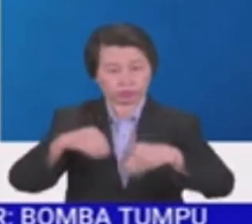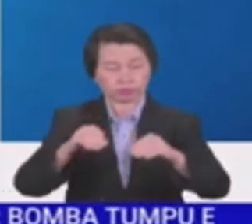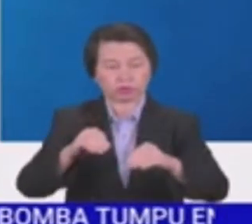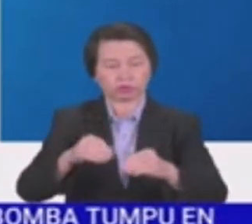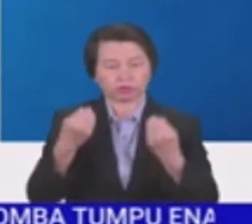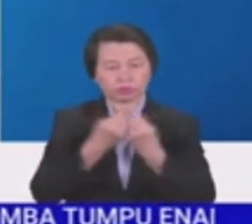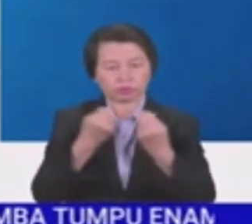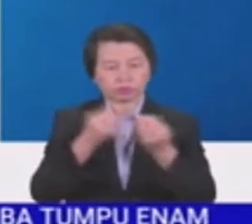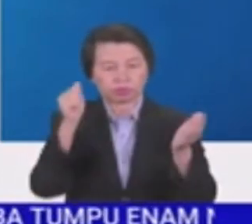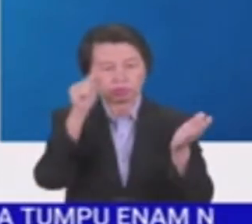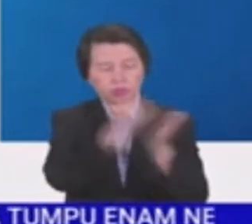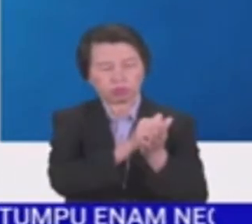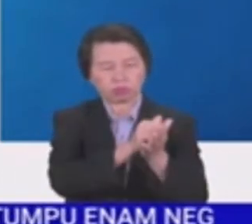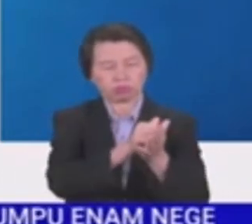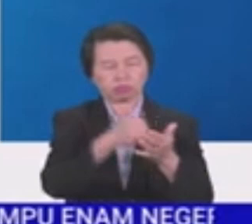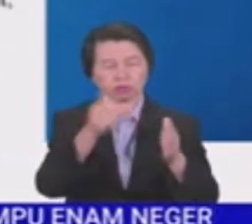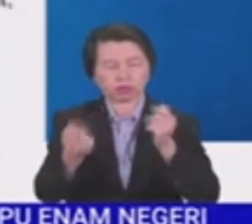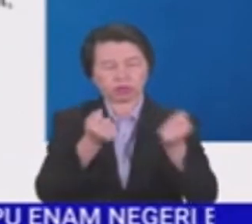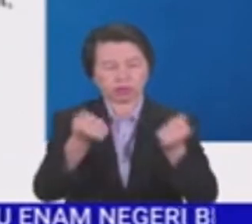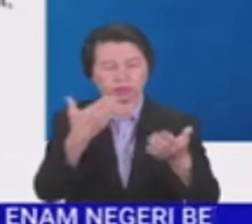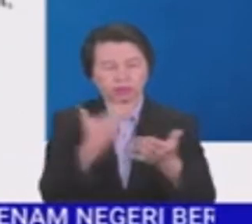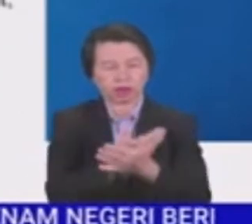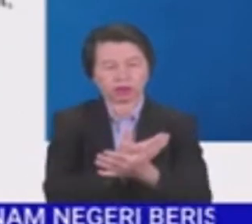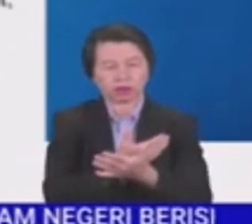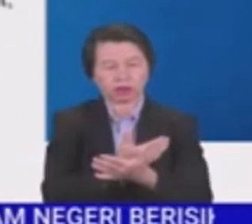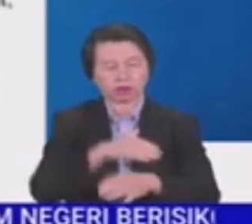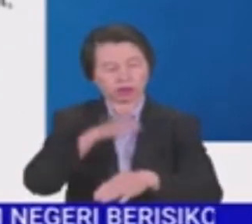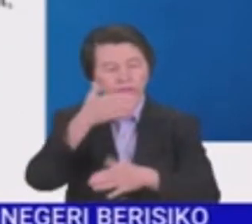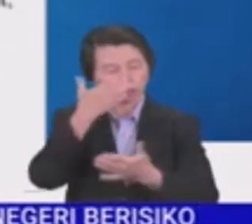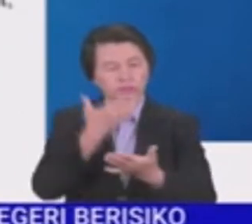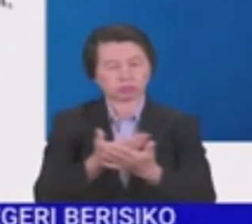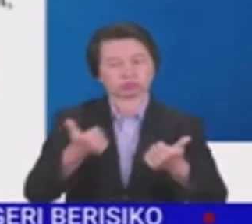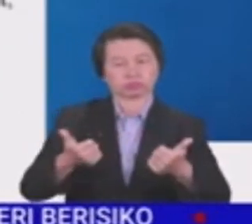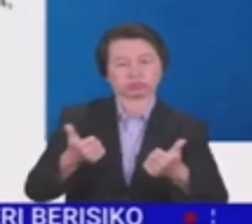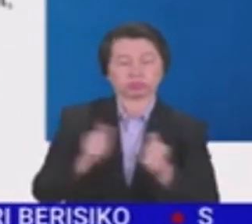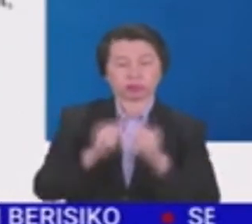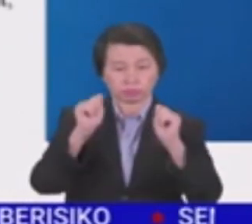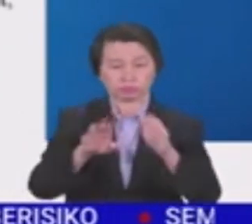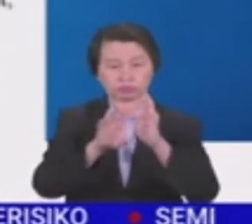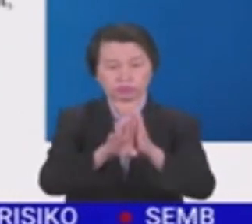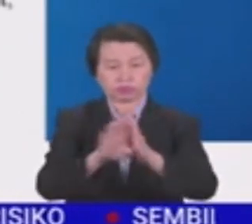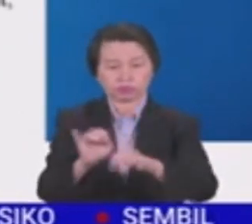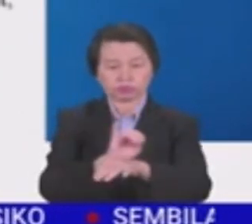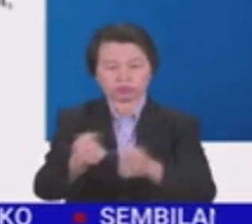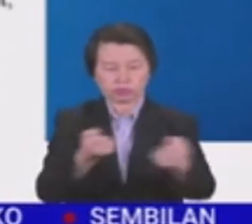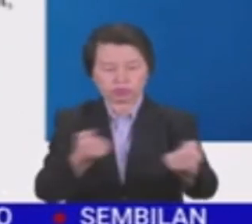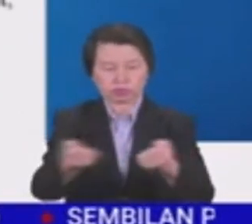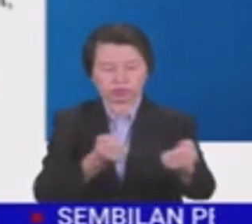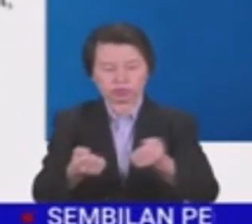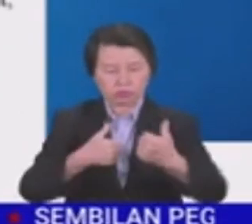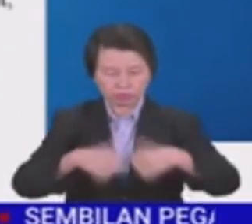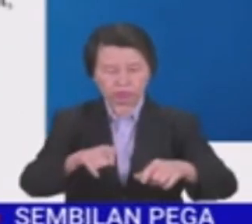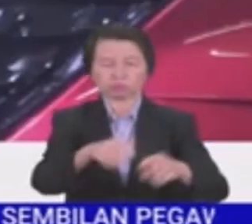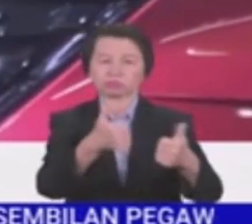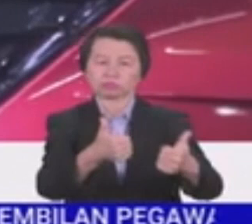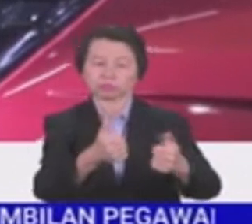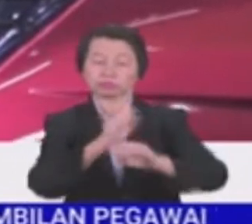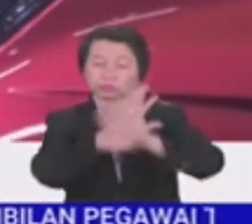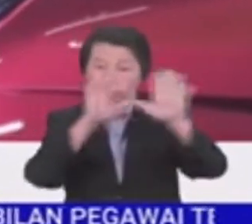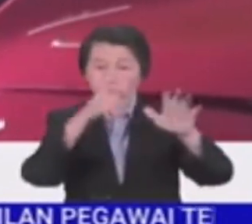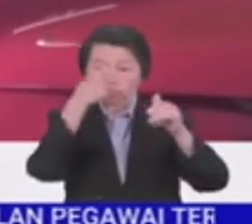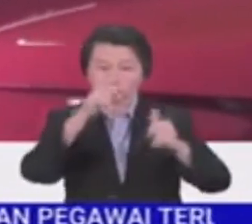bilangan tumpahan kendaraan baru lebih baik daripada jangkaan sekaligus membuktikan industri automotif masih ada potensi